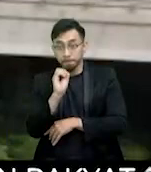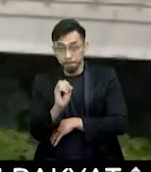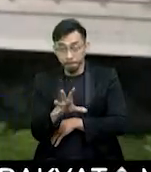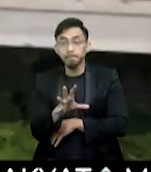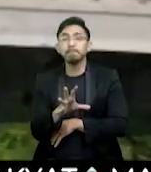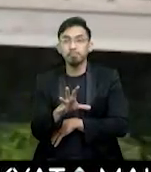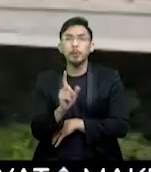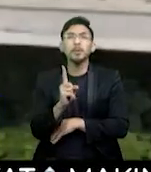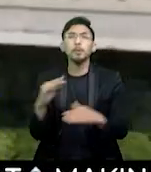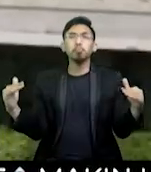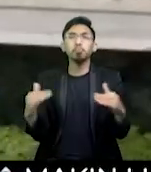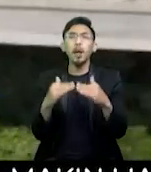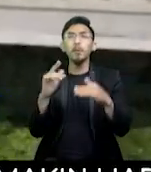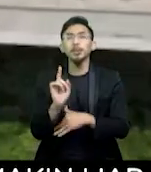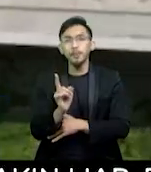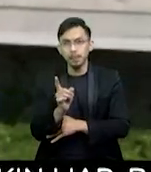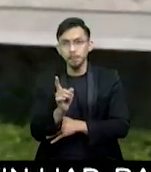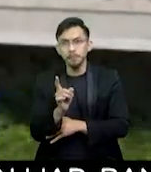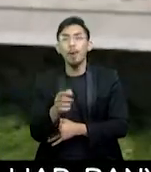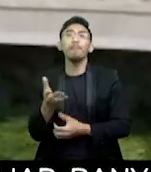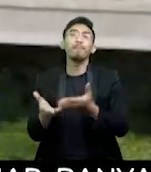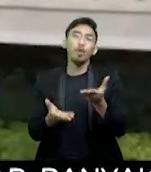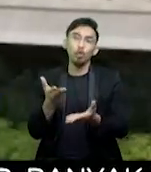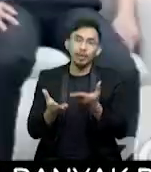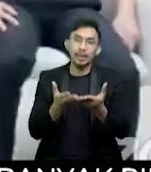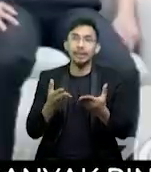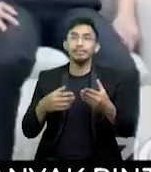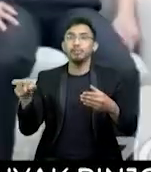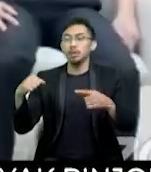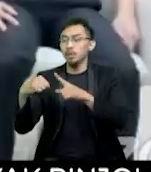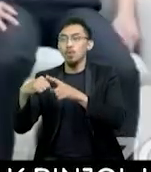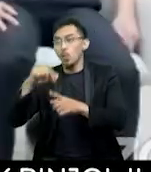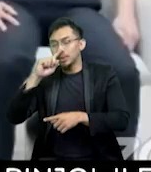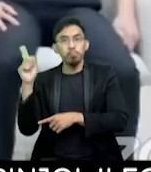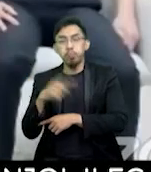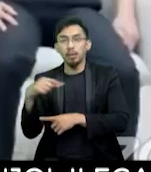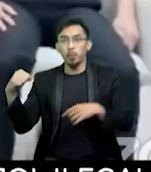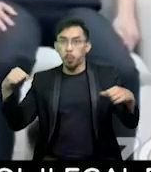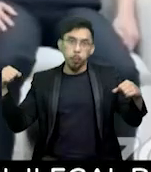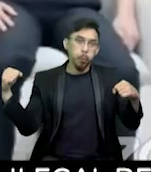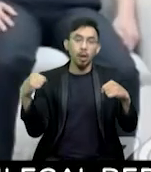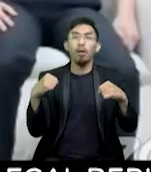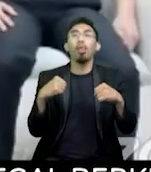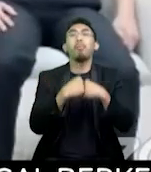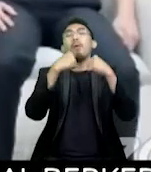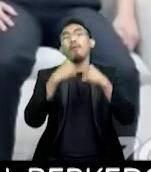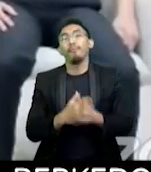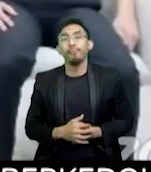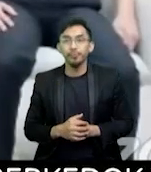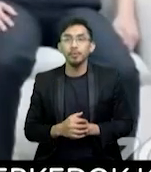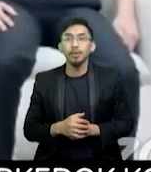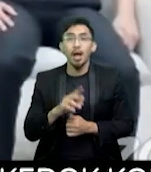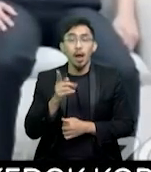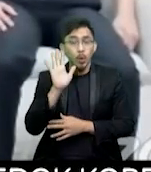diujicoba terindikasi karena langsiran yang terlalu cepat Hai apabila nanti sudah disebut ganjil maka tindakan setelah